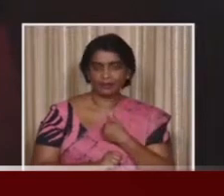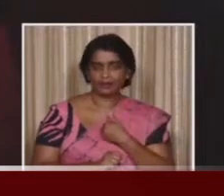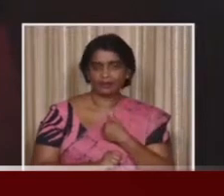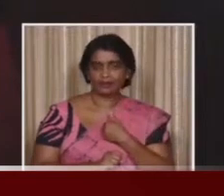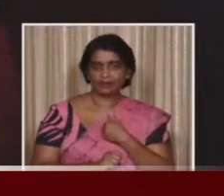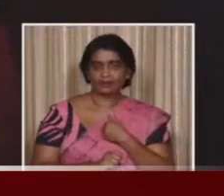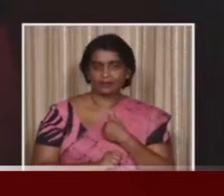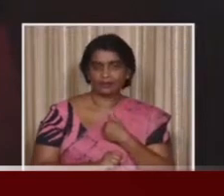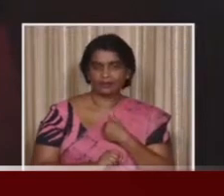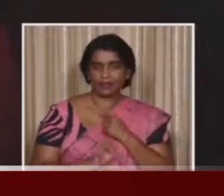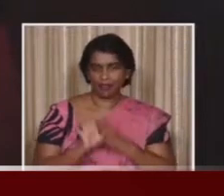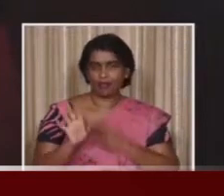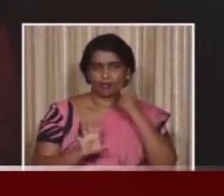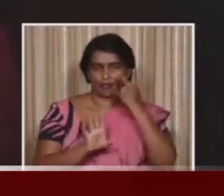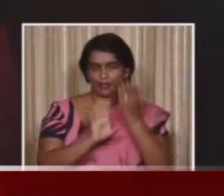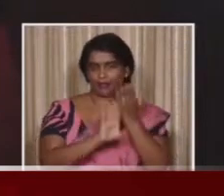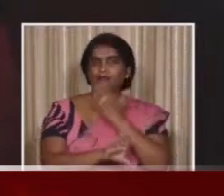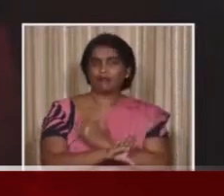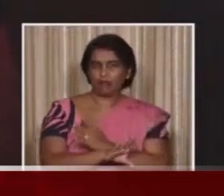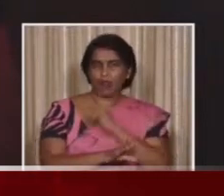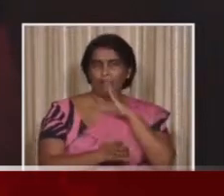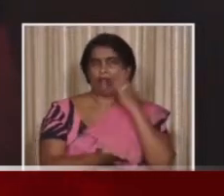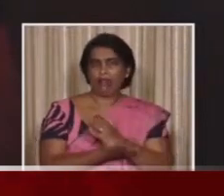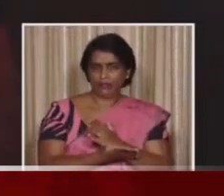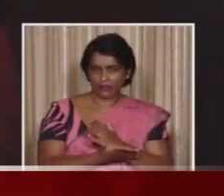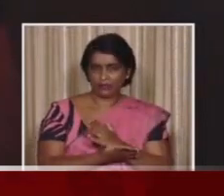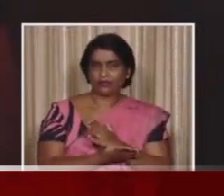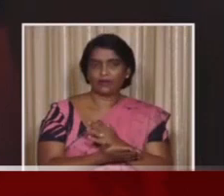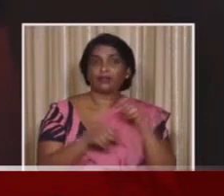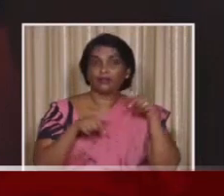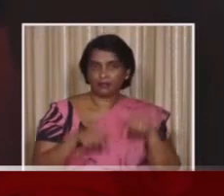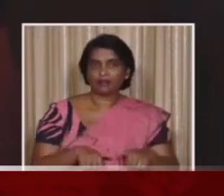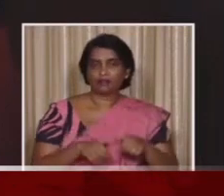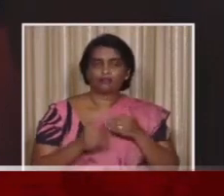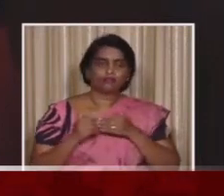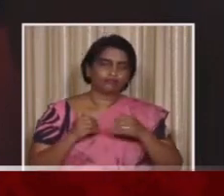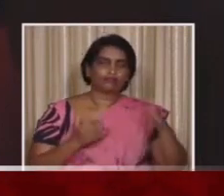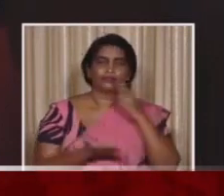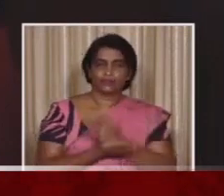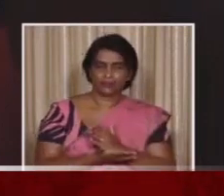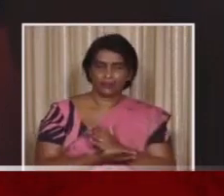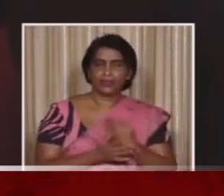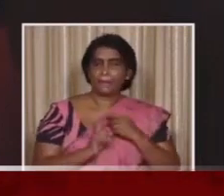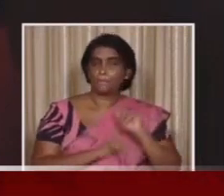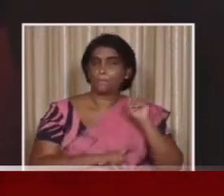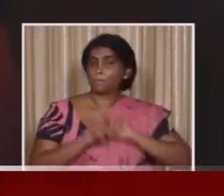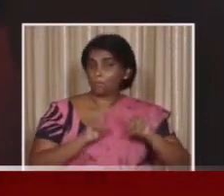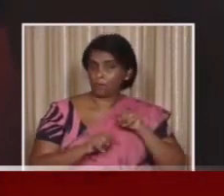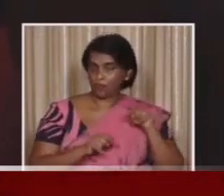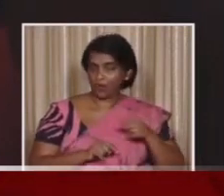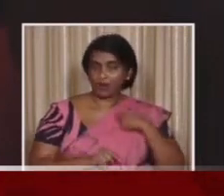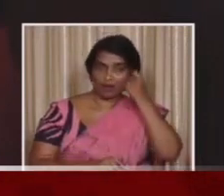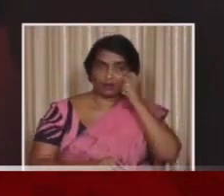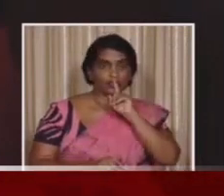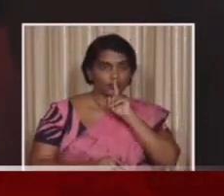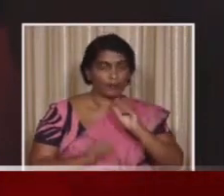பொறுப்பு கூற வேண்டும் என்பதை உயர்நீதிமன்றம் பெயர் குறிப்பிட்டு தீர்ப்பளித்திருக்கின்றது. நாட்டை வங்குரோத்து அடைய செய்தது யார் என்பது